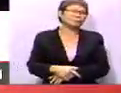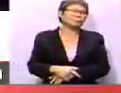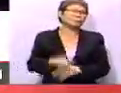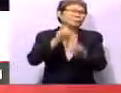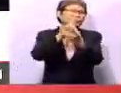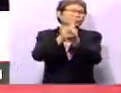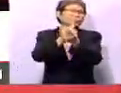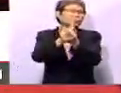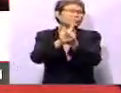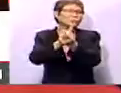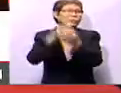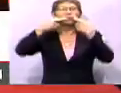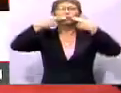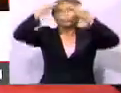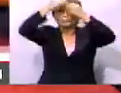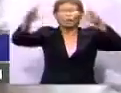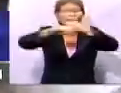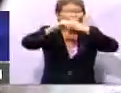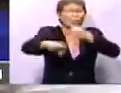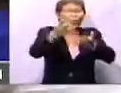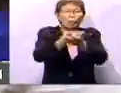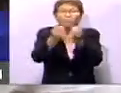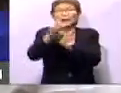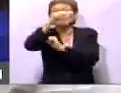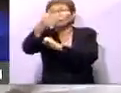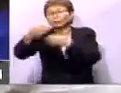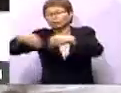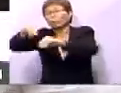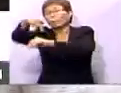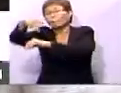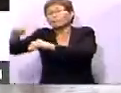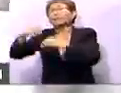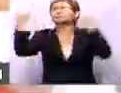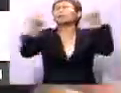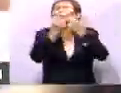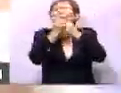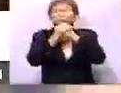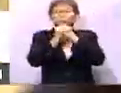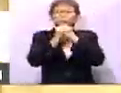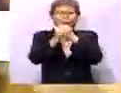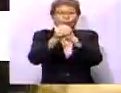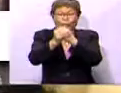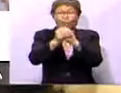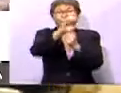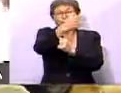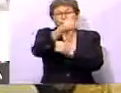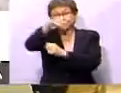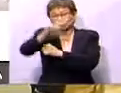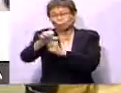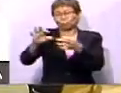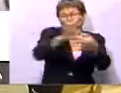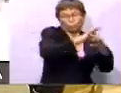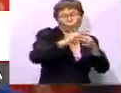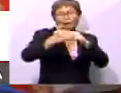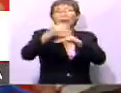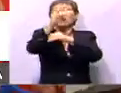Beliau ditemui media selepas pengumuman kempen Wang bersama Shopee sempena Tahun Baru China. Melalui kempen ini, Shopee bekerjasama dengan lebih